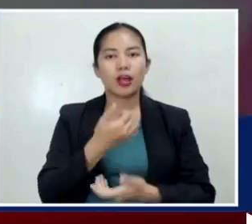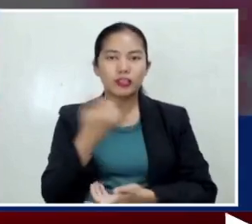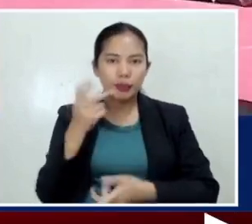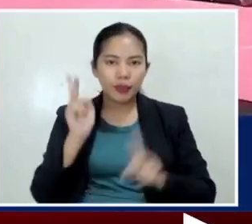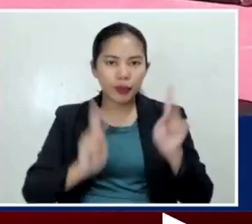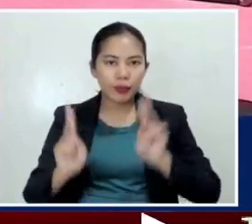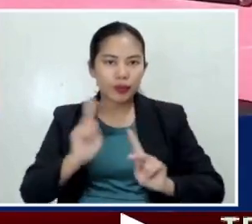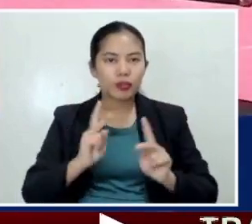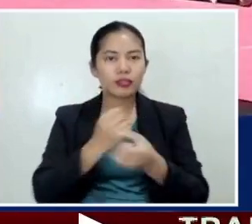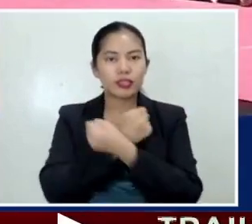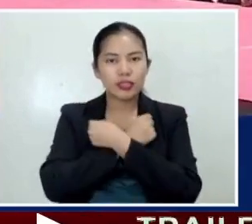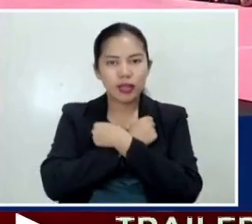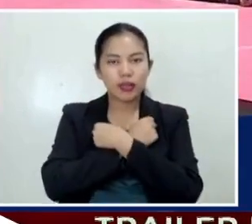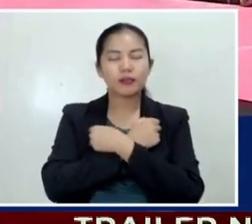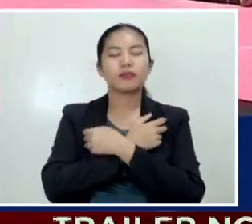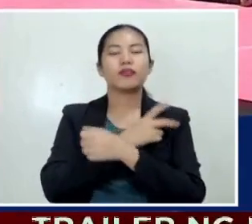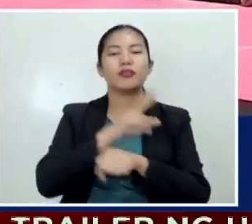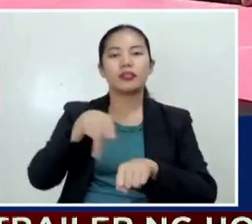sa bayan.